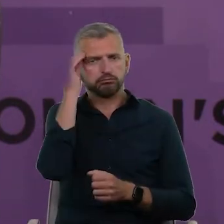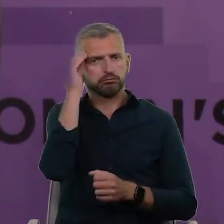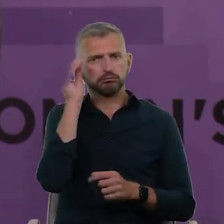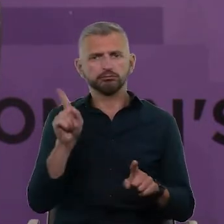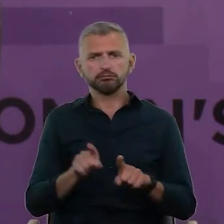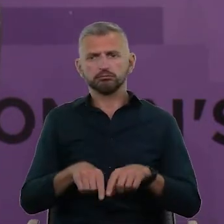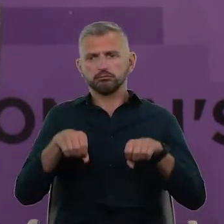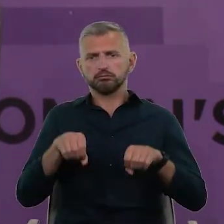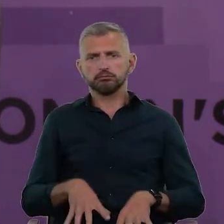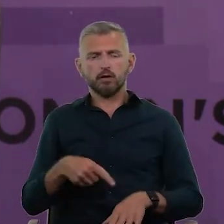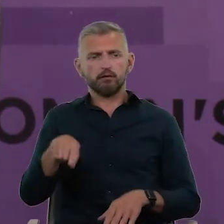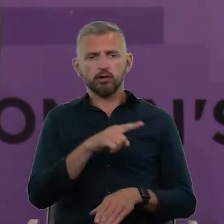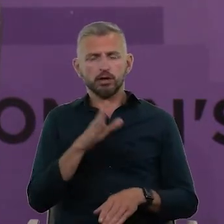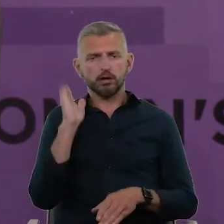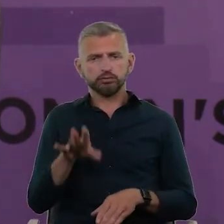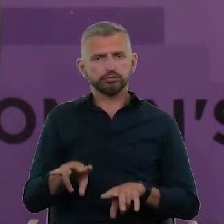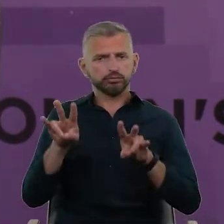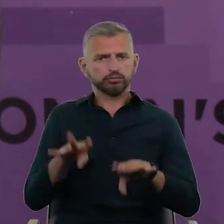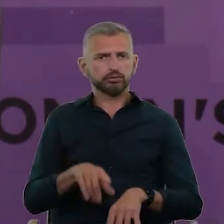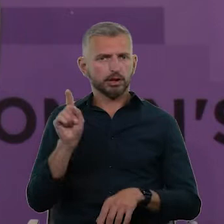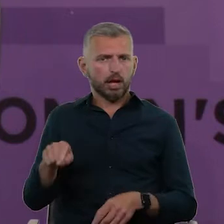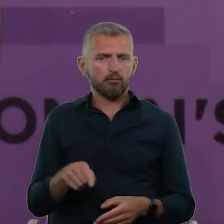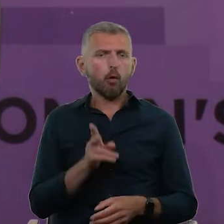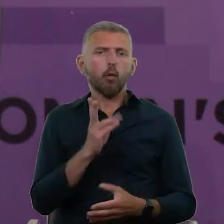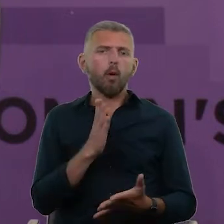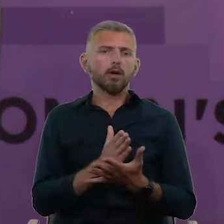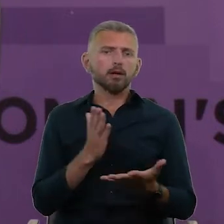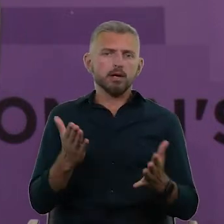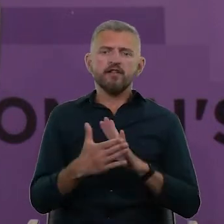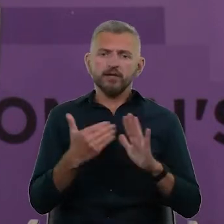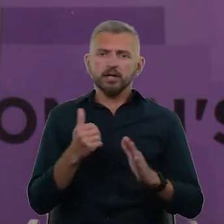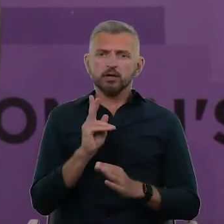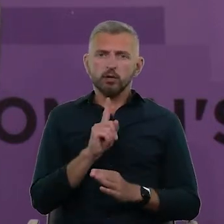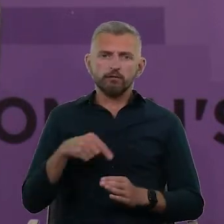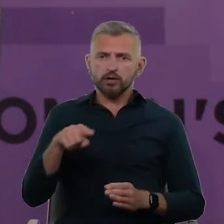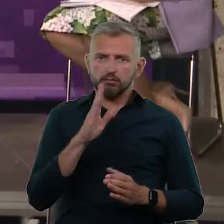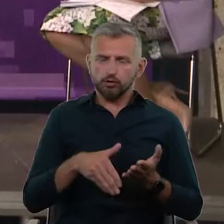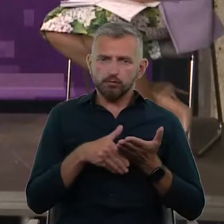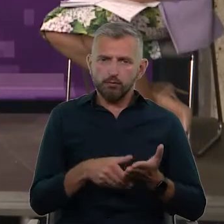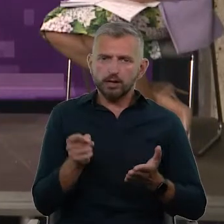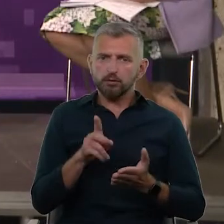таке рішення, що вони будуть там. І у когось є виклик, що вони будуть допомагати